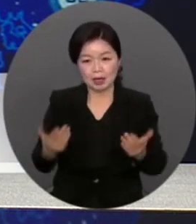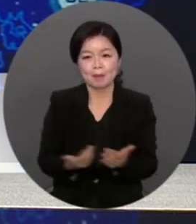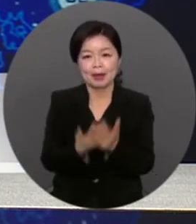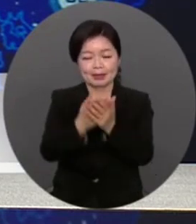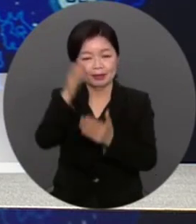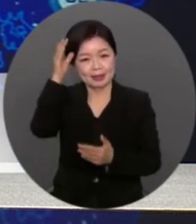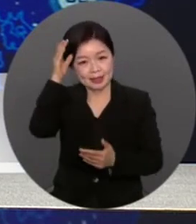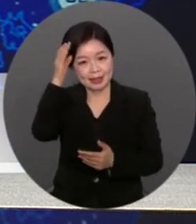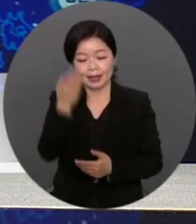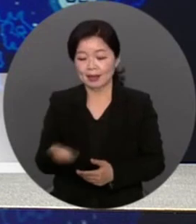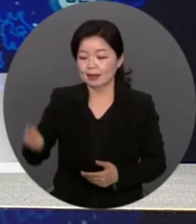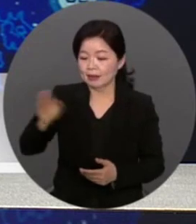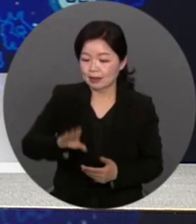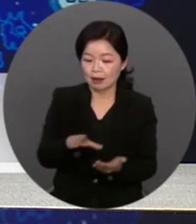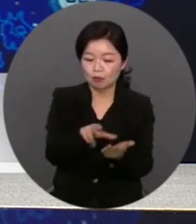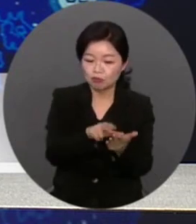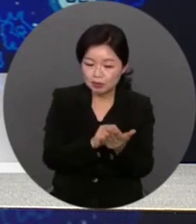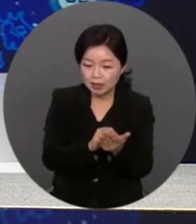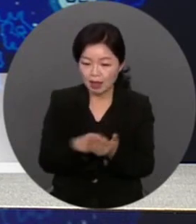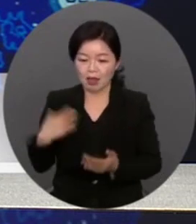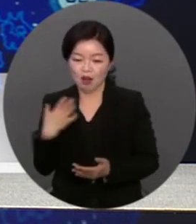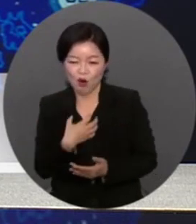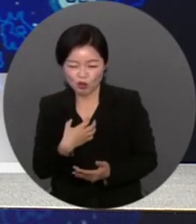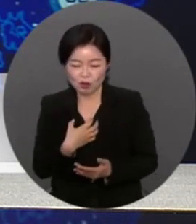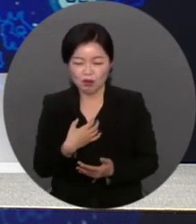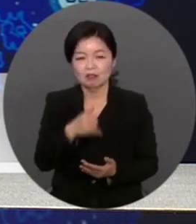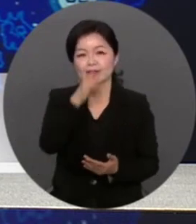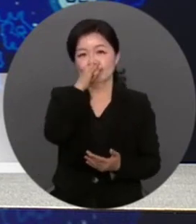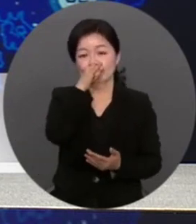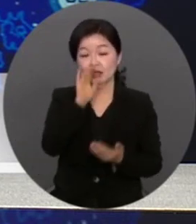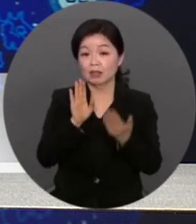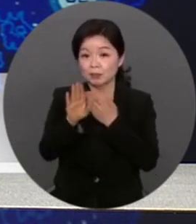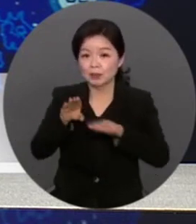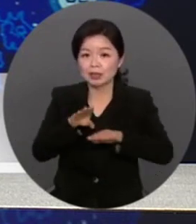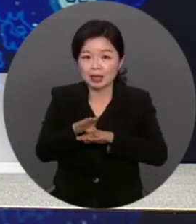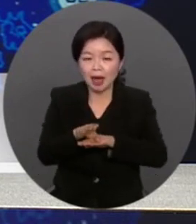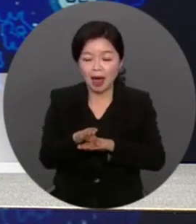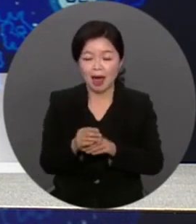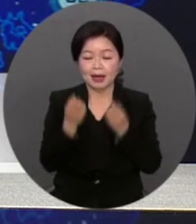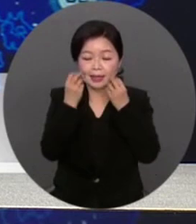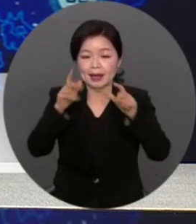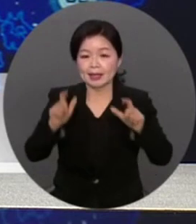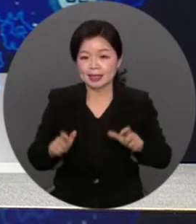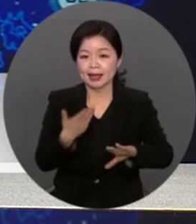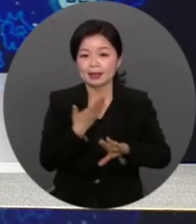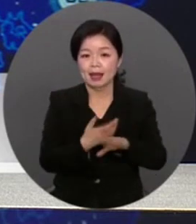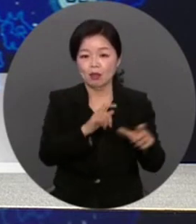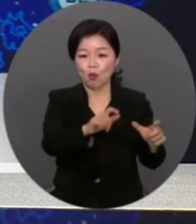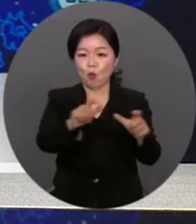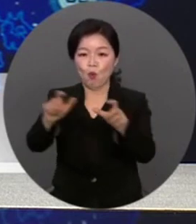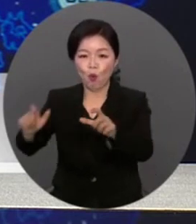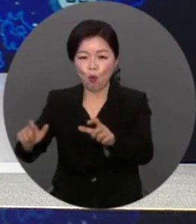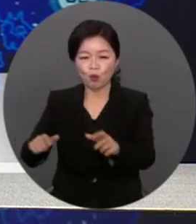있습니다. 하지만 과제와 우려도 함께 제기되고 있는데요. 미래차를 내세운 신규 산단이 타 지자체 여러